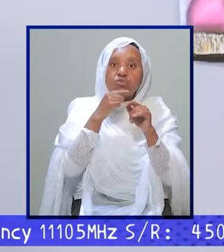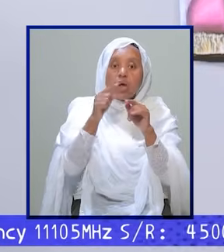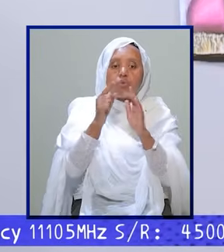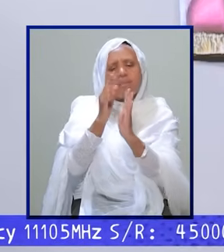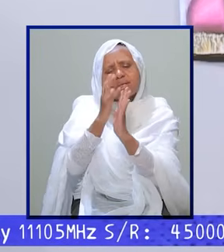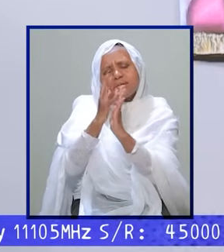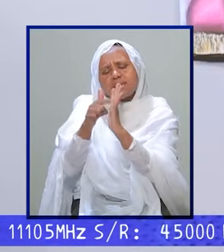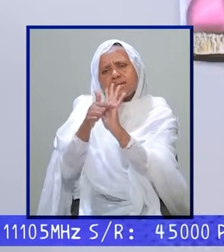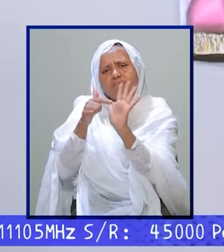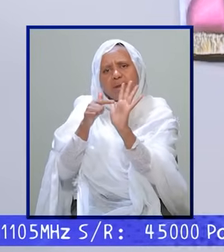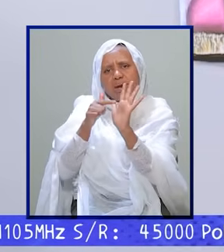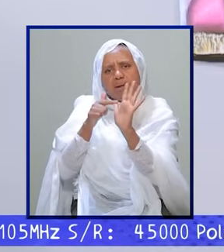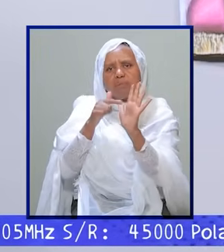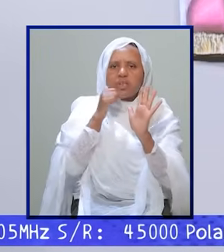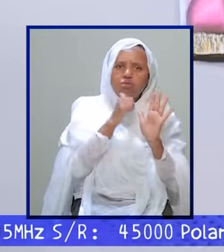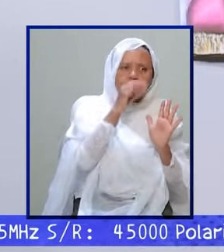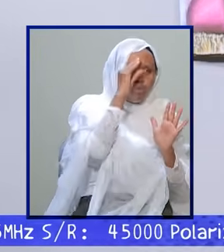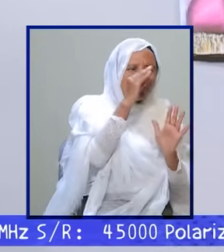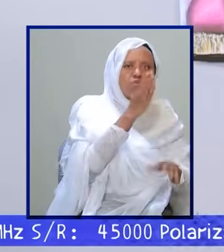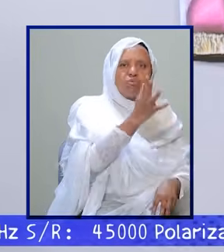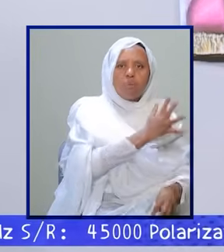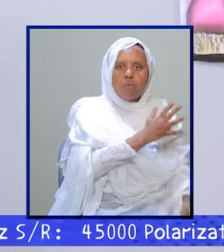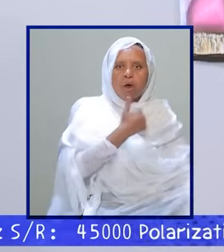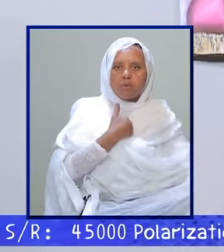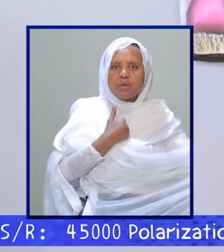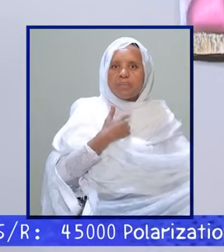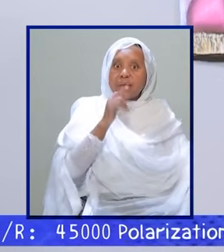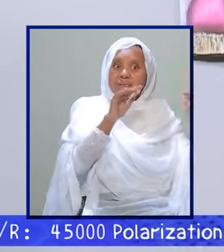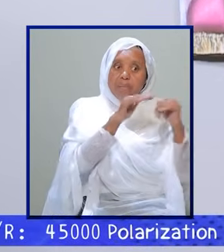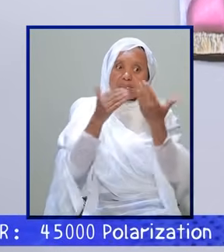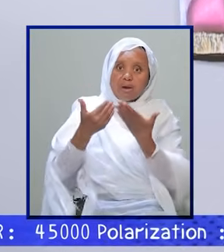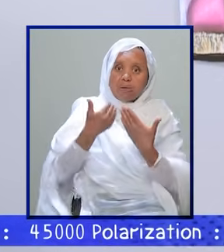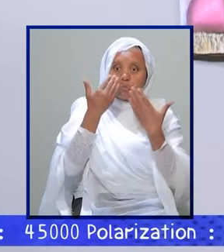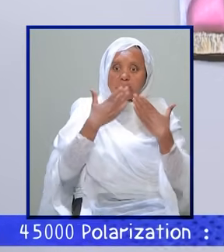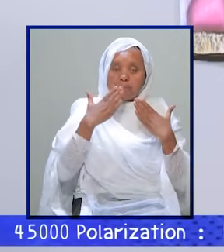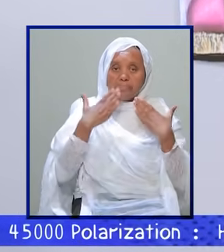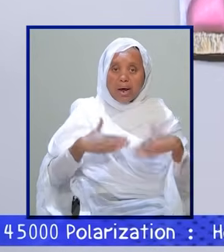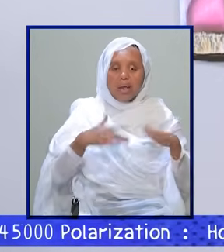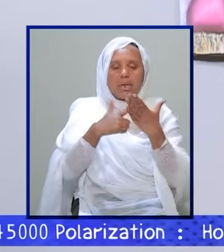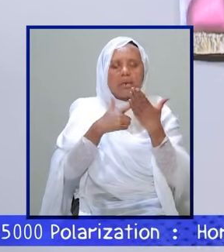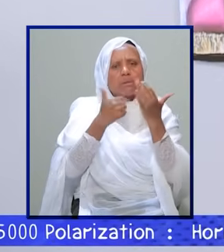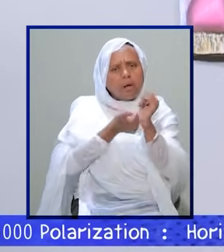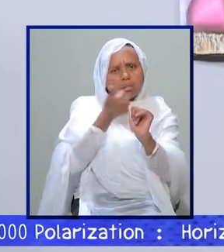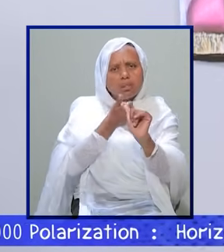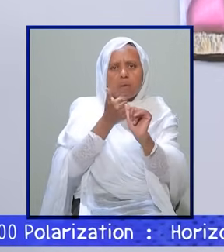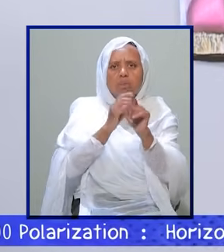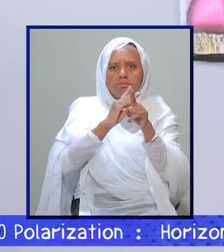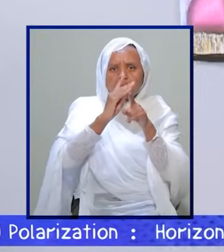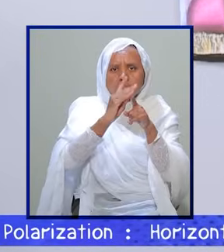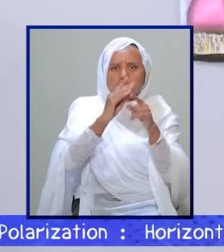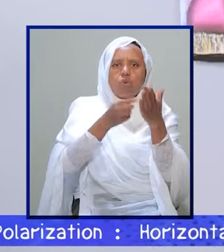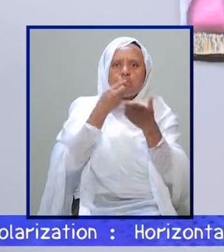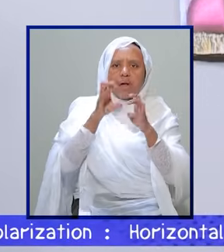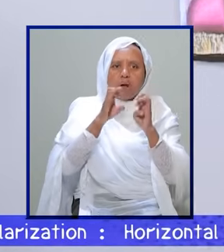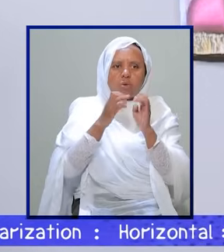ያስይዛሉ በወንዶችም በሴቶችም በኩል ያለውን ማለት ነው ከዛ ዛም ያስተናግዱ አካላት ይሄን ተከትለው መስመሩን ጠብቀው እንዲቆርብ ያደርጋሉ